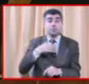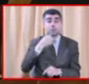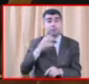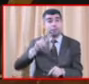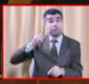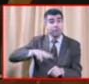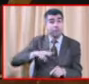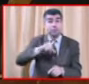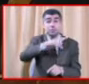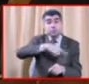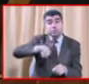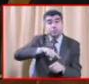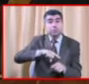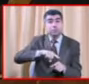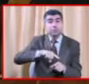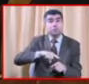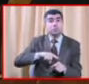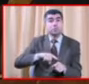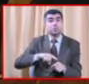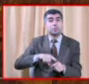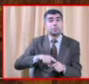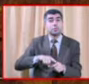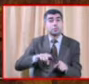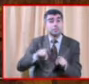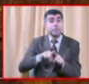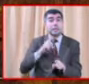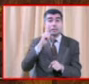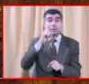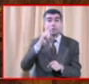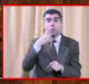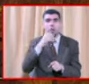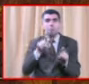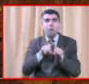اللي مطلوب وهو سرعة التدخل،